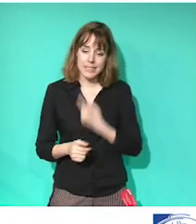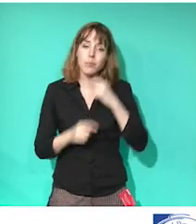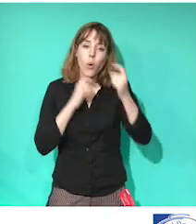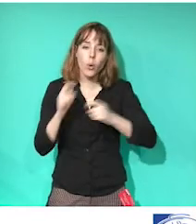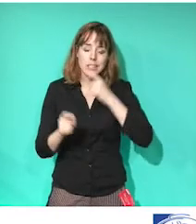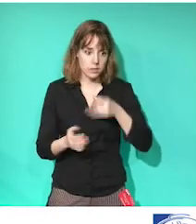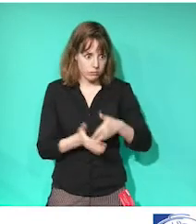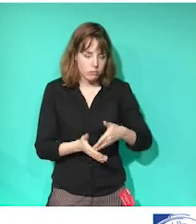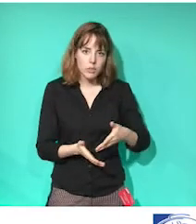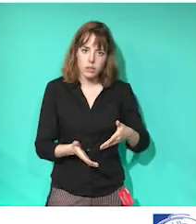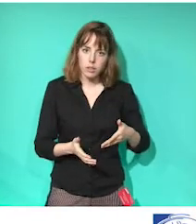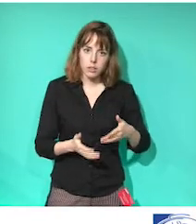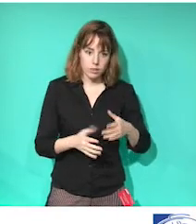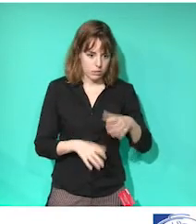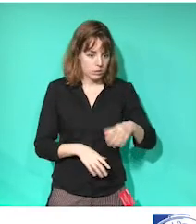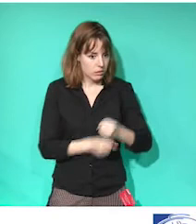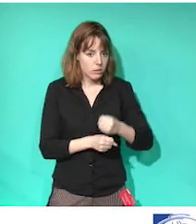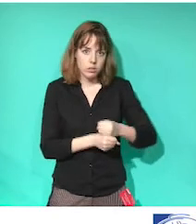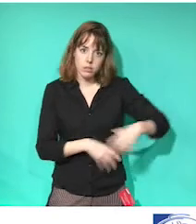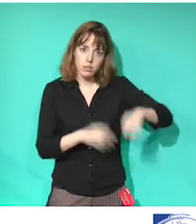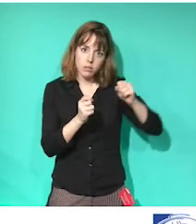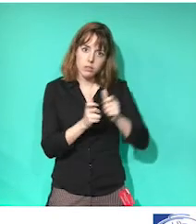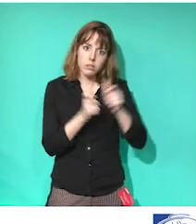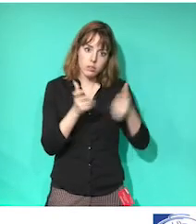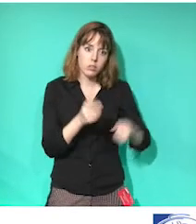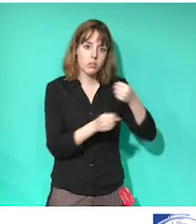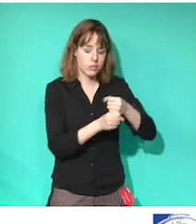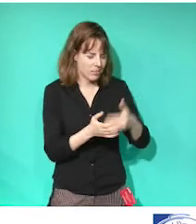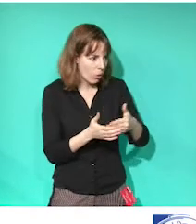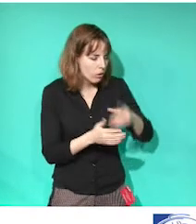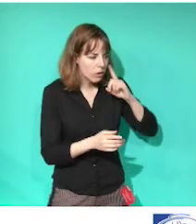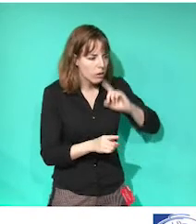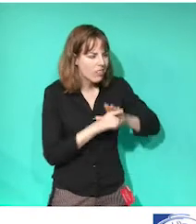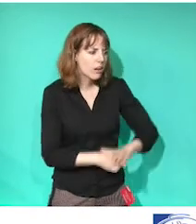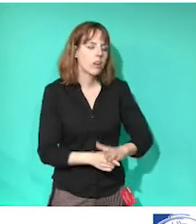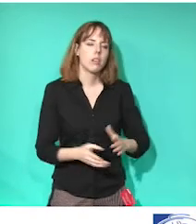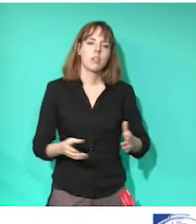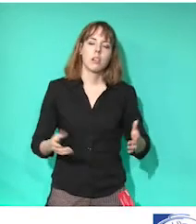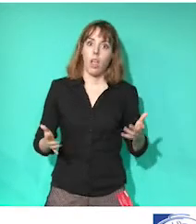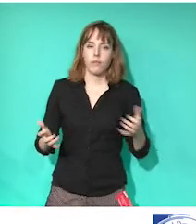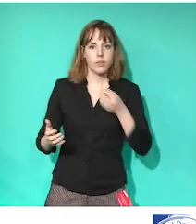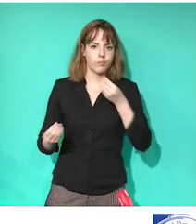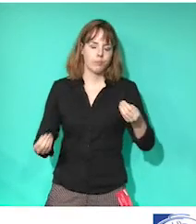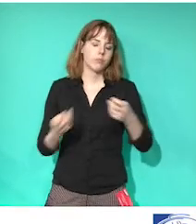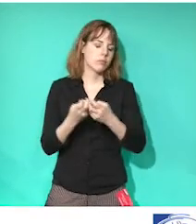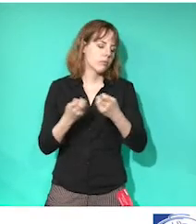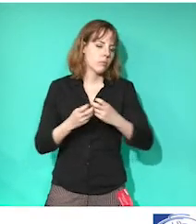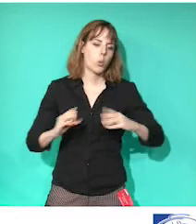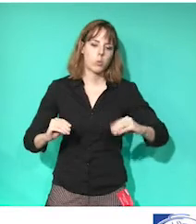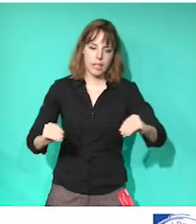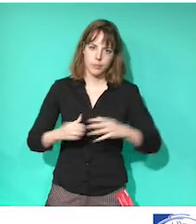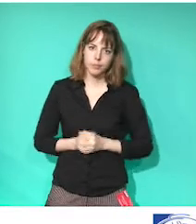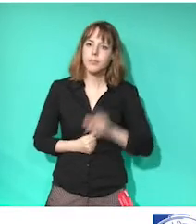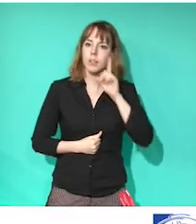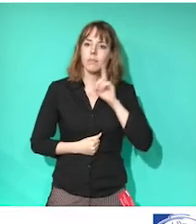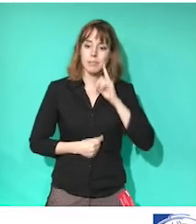nos services d'accompagnement à l'emploi et à la création d'entreprises. Et je voudrais donner un exemple très concret. Les femmes victimes de